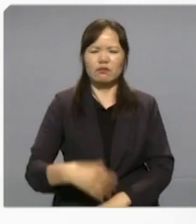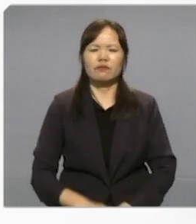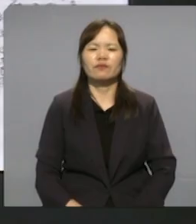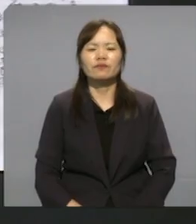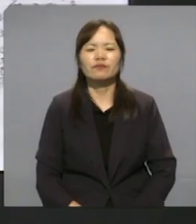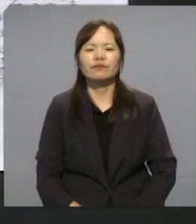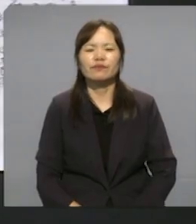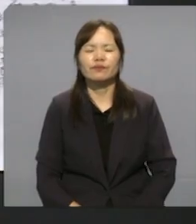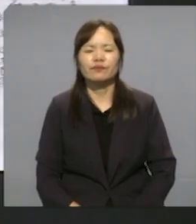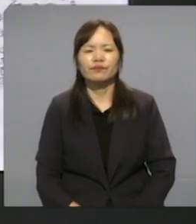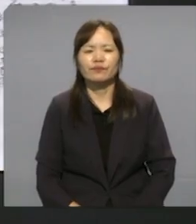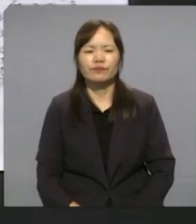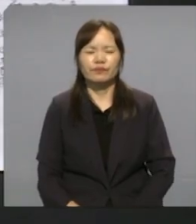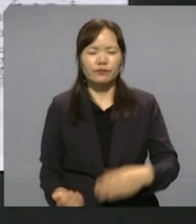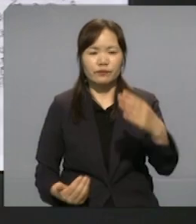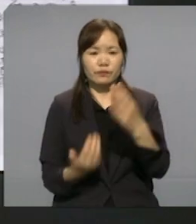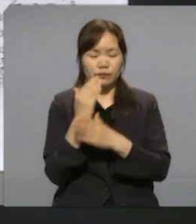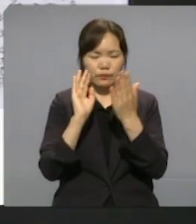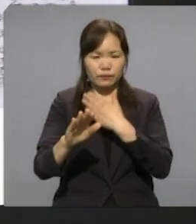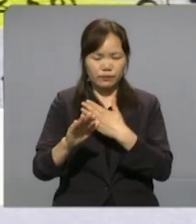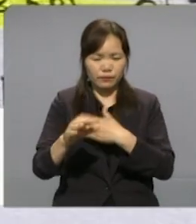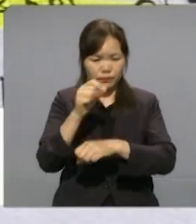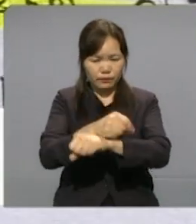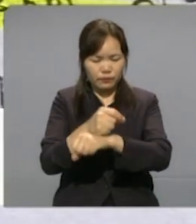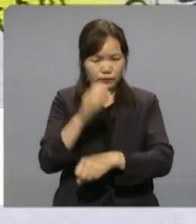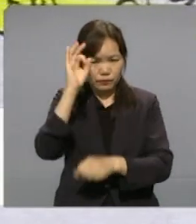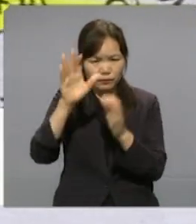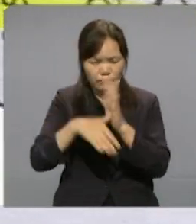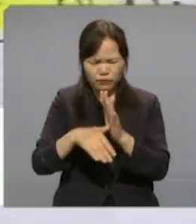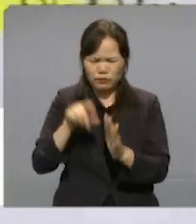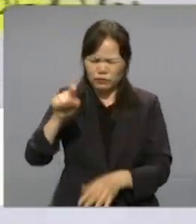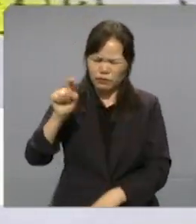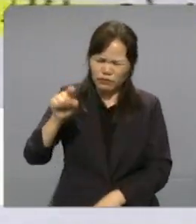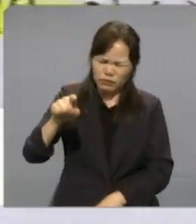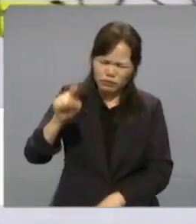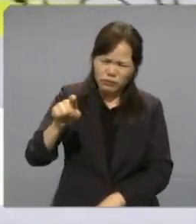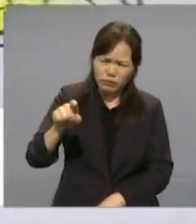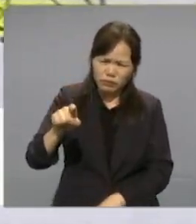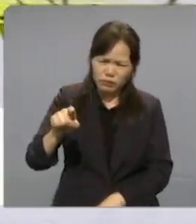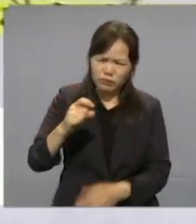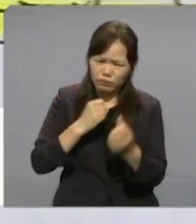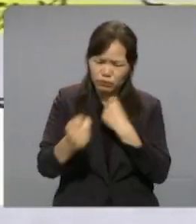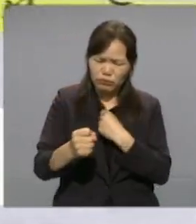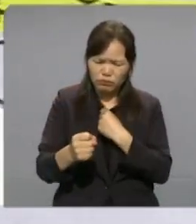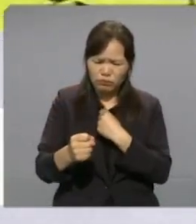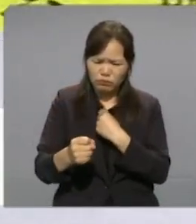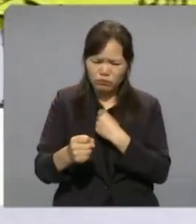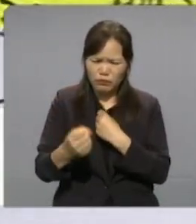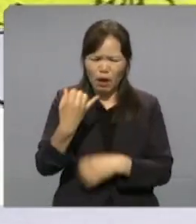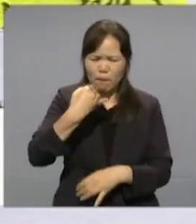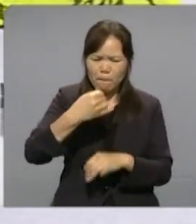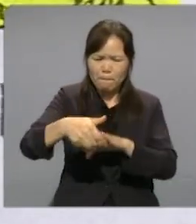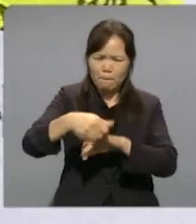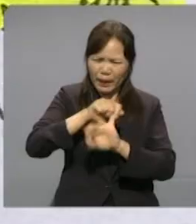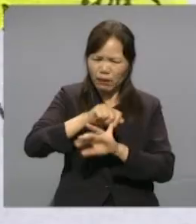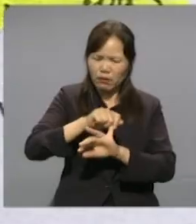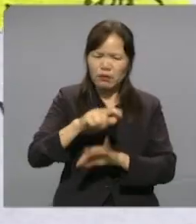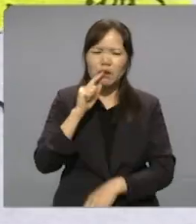것입니다. 사고 직후 교정 직원이 보는 앞에서 비상벨을 눌렀는데 작동하지 않았다는 주장까지 제기된